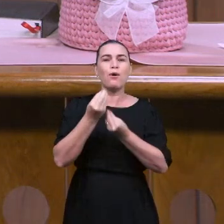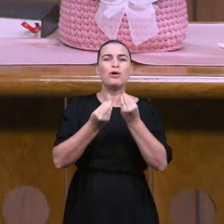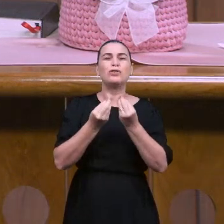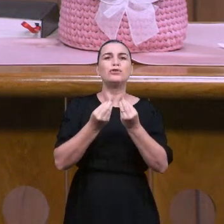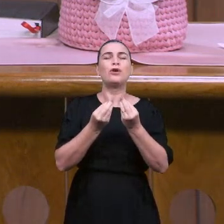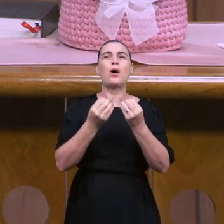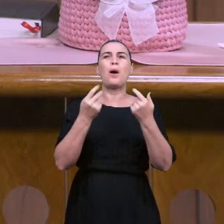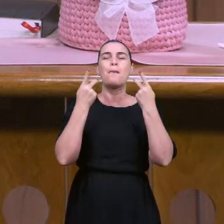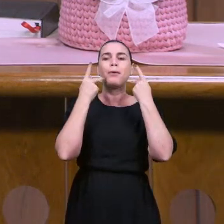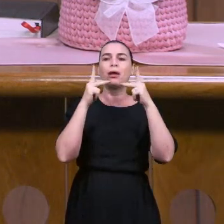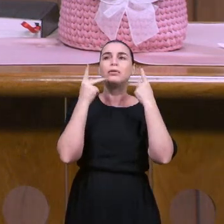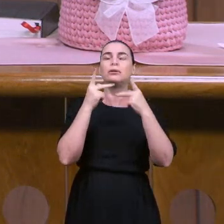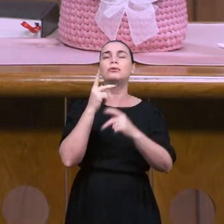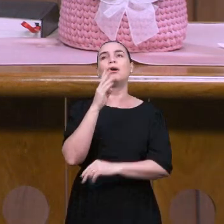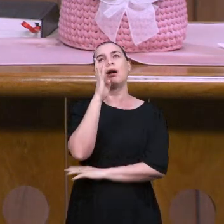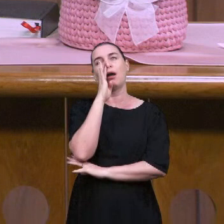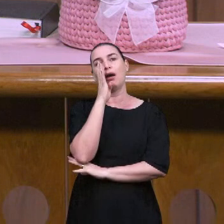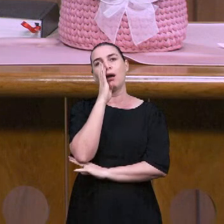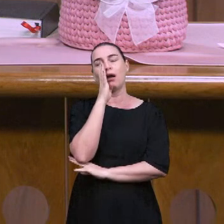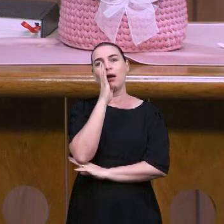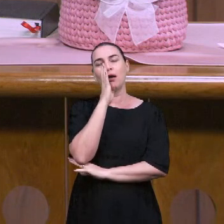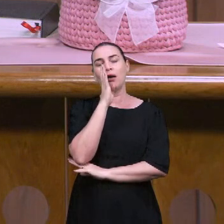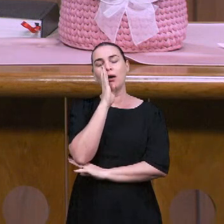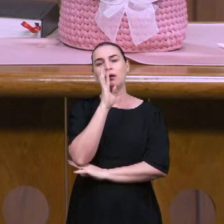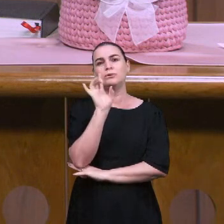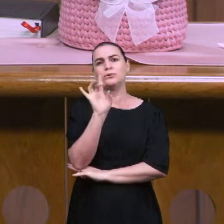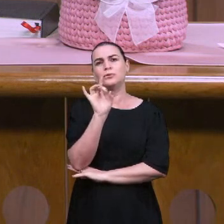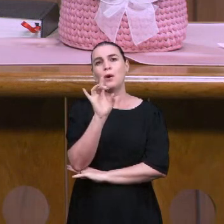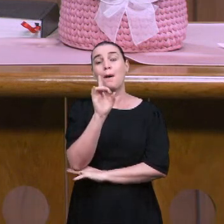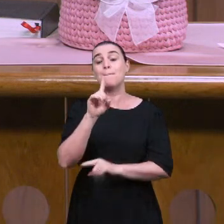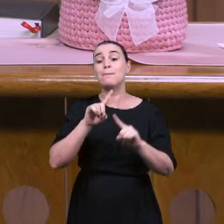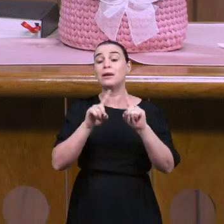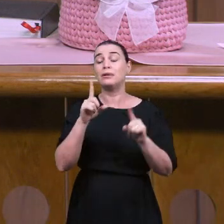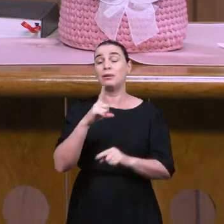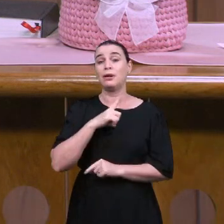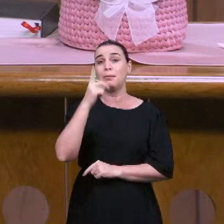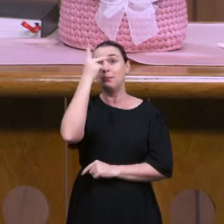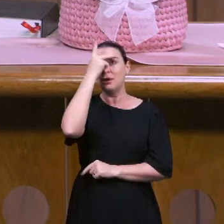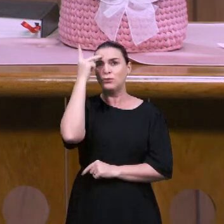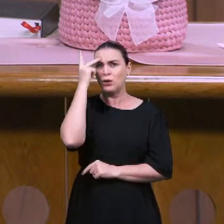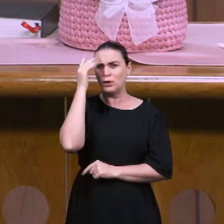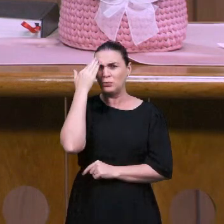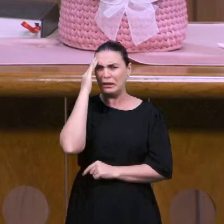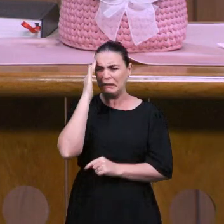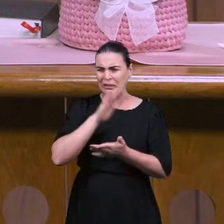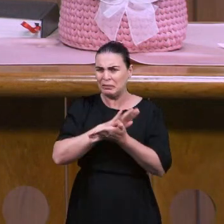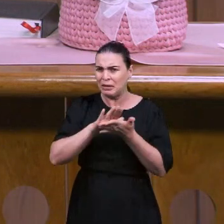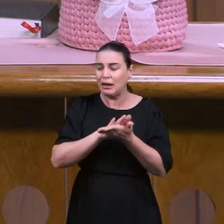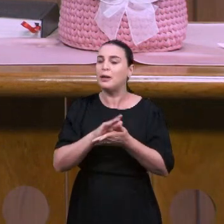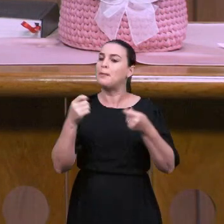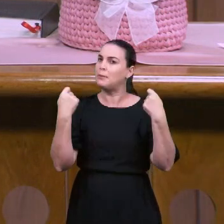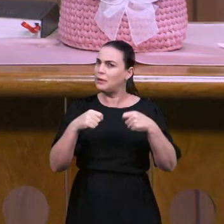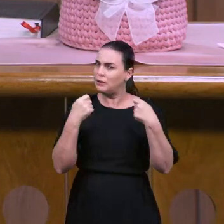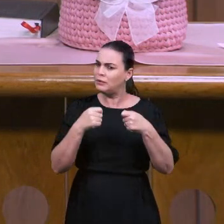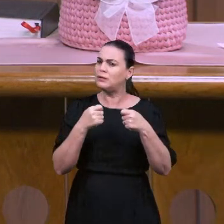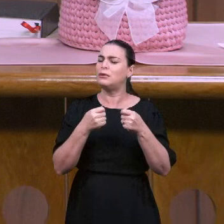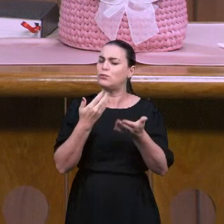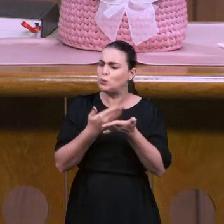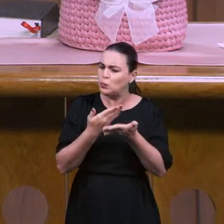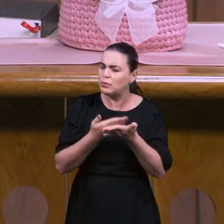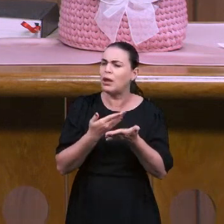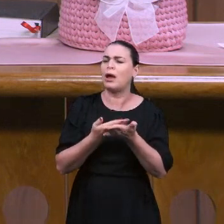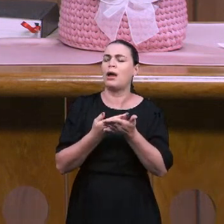train d'écouter les prédications, ils doivent écouter. C'est pas ceux qui ne comprennent pas doivent chercher à comprendre. Mais ceux qui ont la parole, ceux